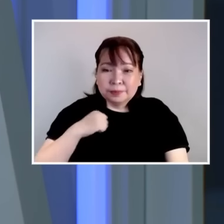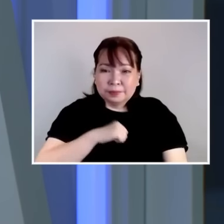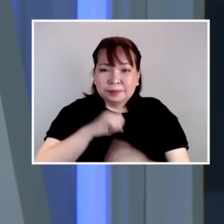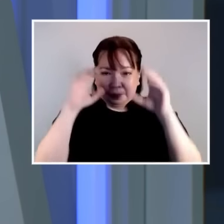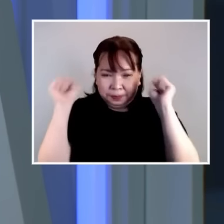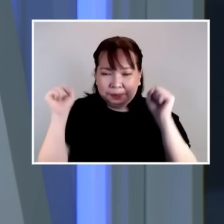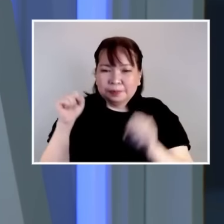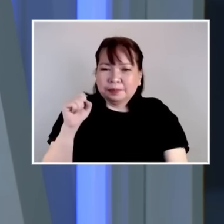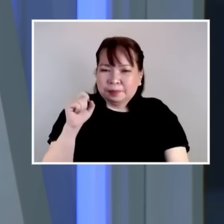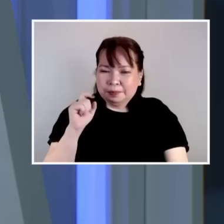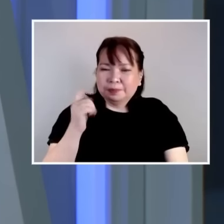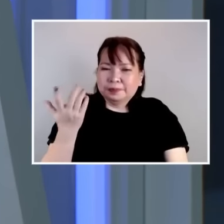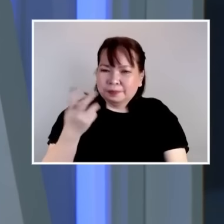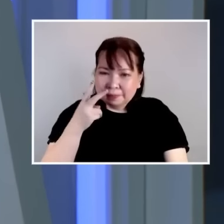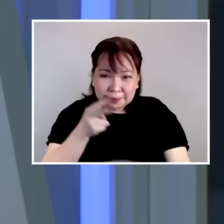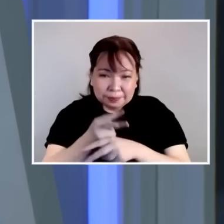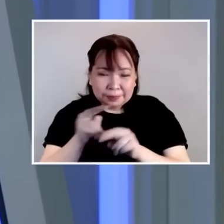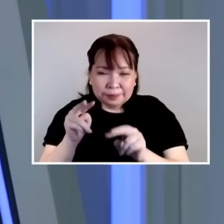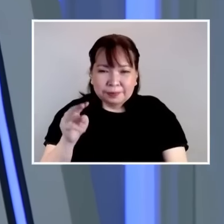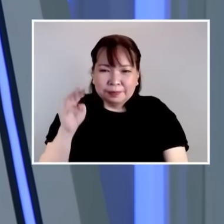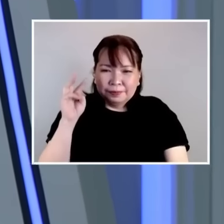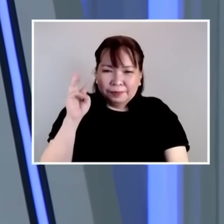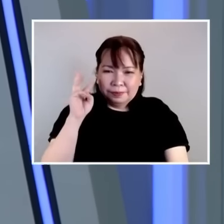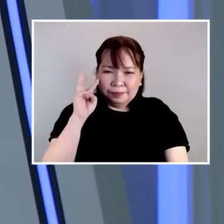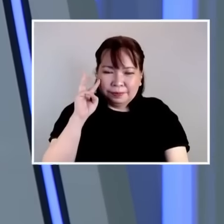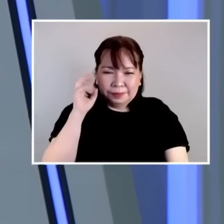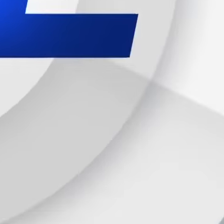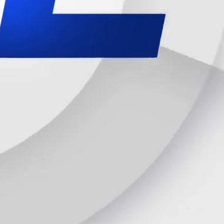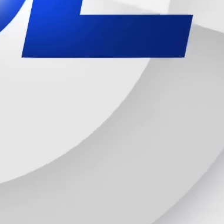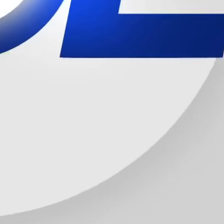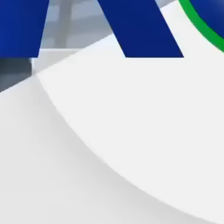Soto. Magpapatrol, Willard Chang.